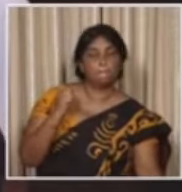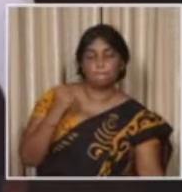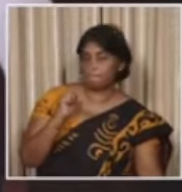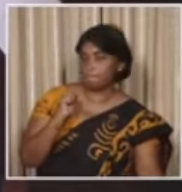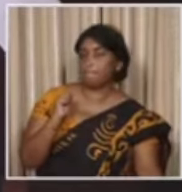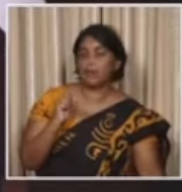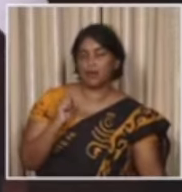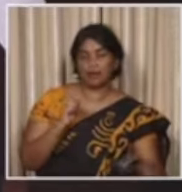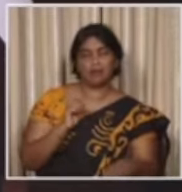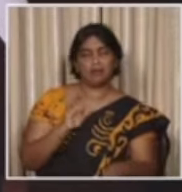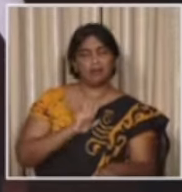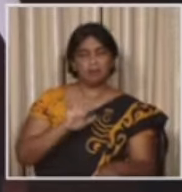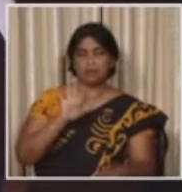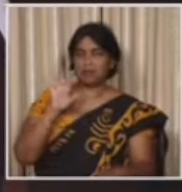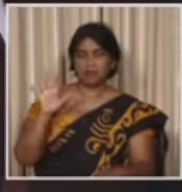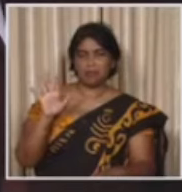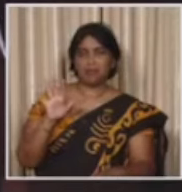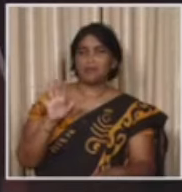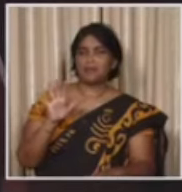55% අතර